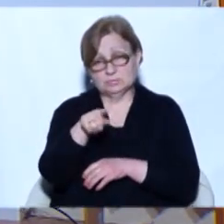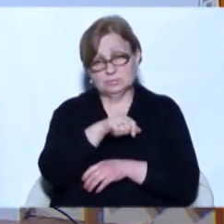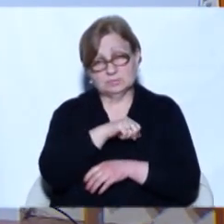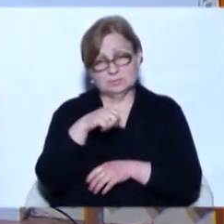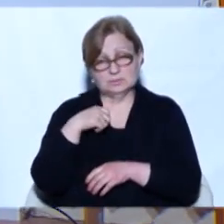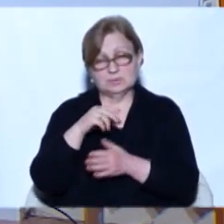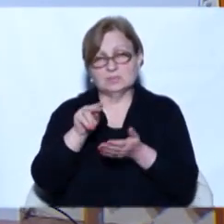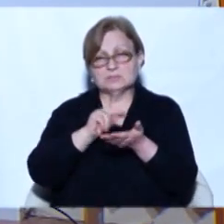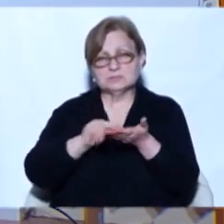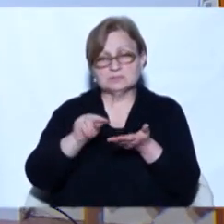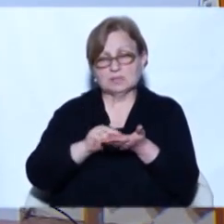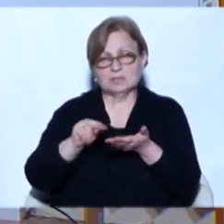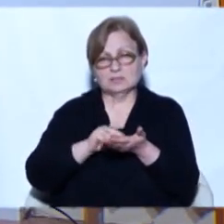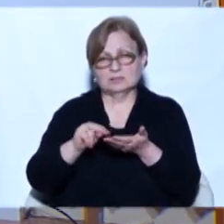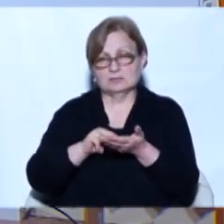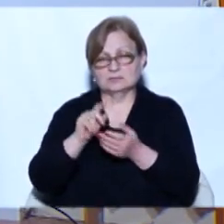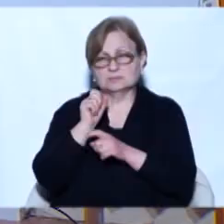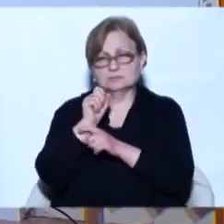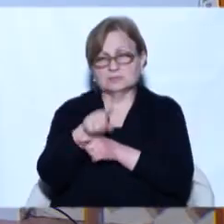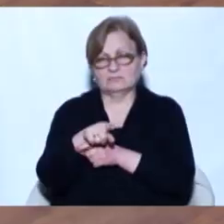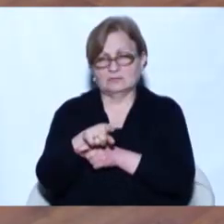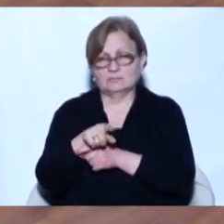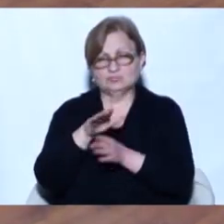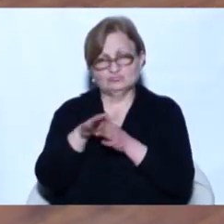ყოველივე წერით დავალებად მიიღო.